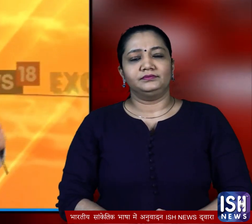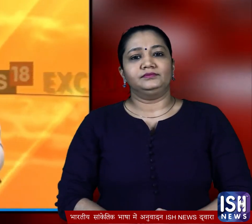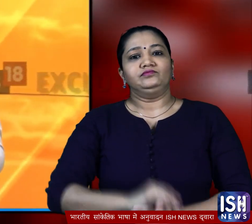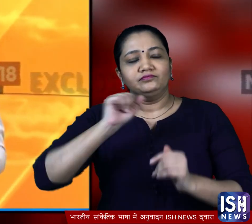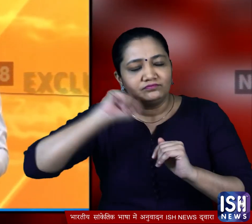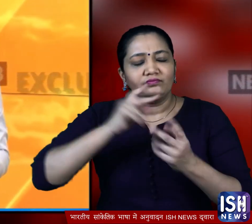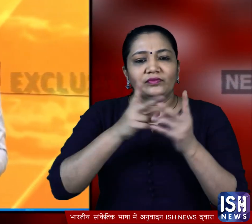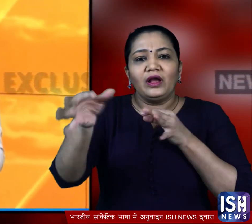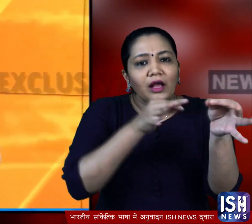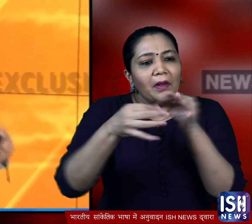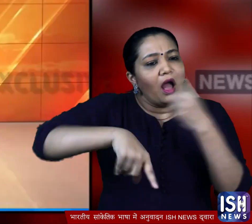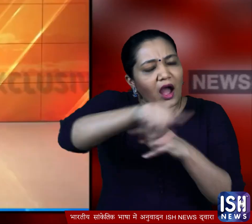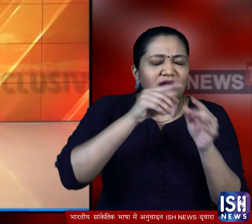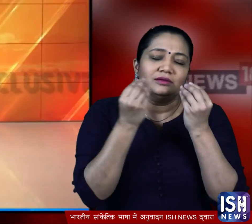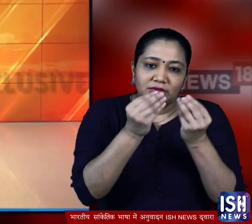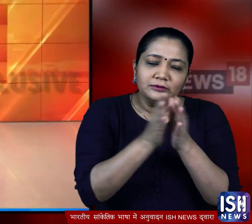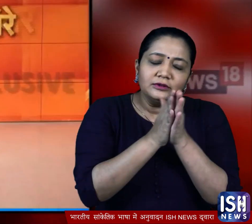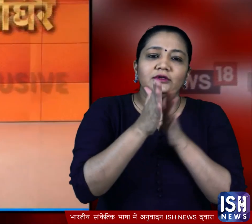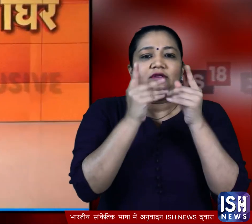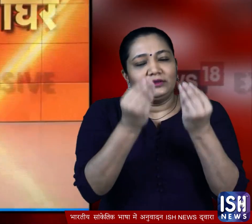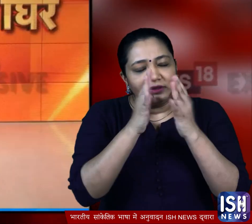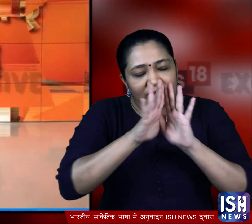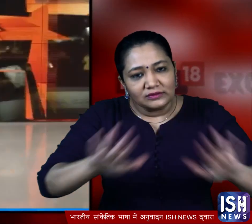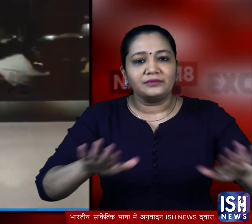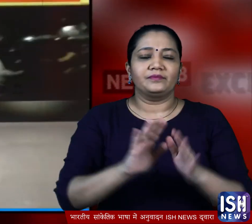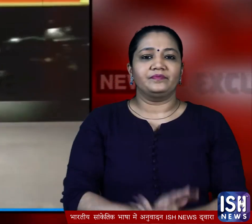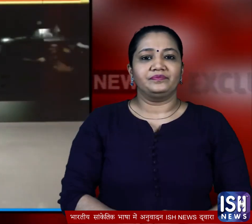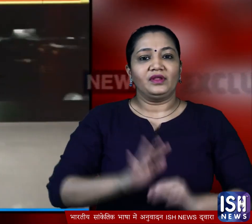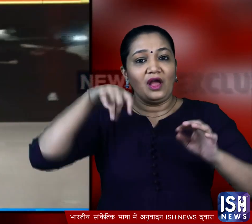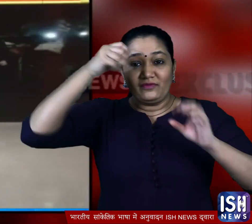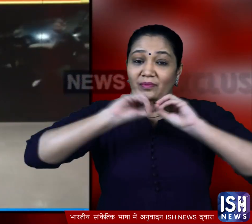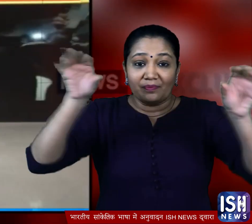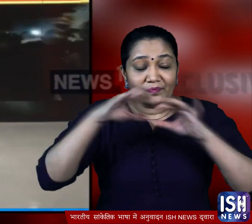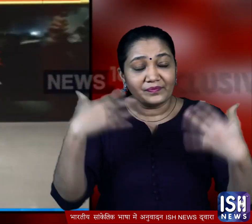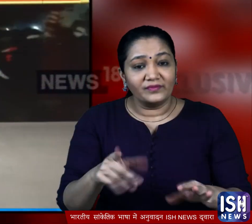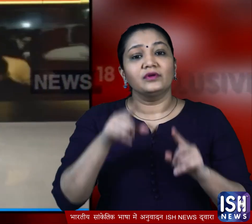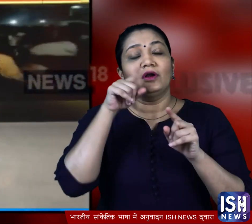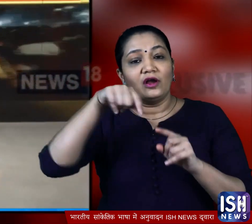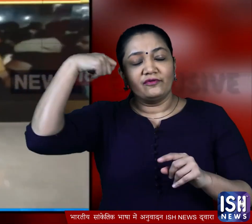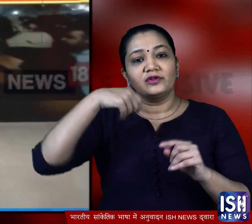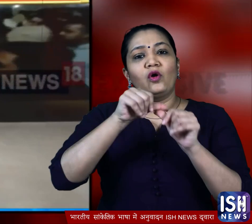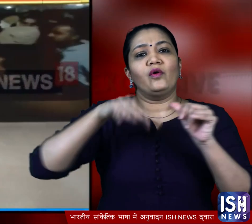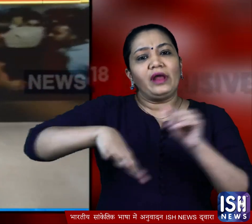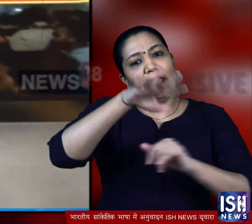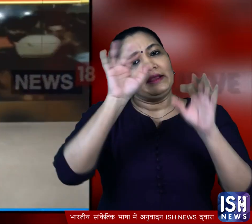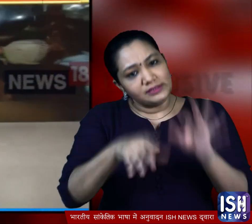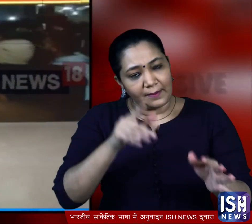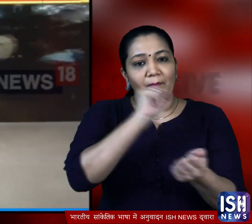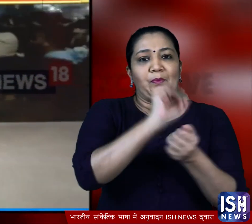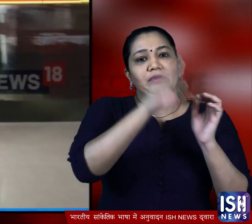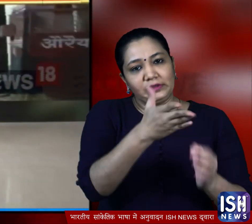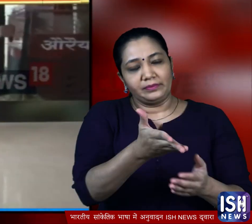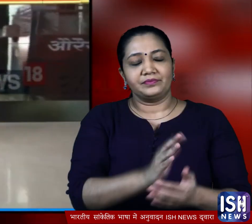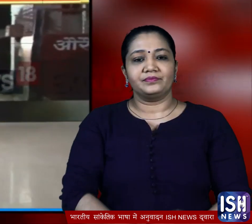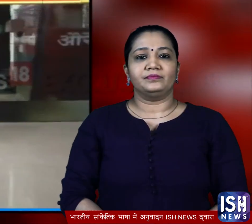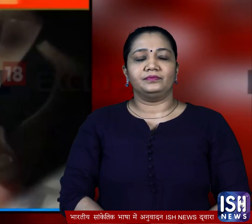तरह इन प्रदर्शनकारियों को समझा बुझाकर शांत कराया। जिस वायरल वीडियो के सामने आने के बाद यह विवाद बढ़ा, वो औरैया कोतवाली का ही बताया